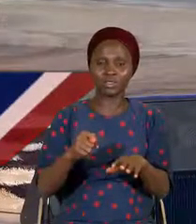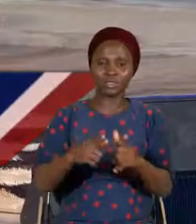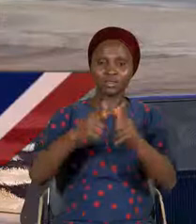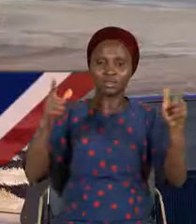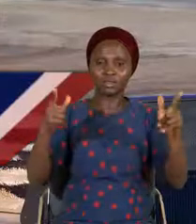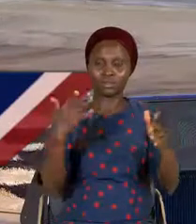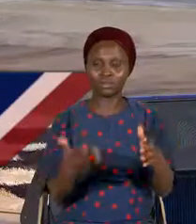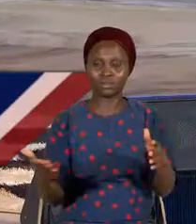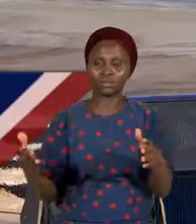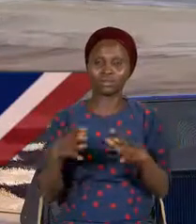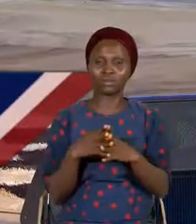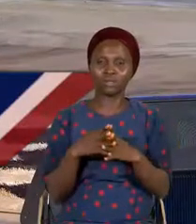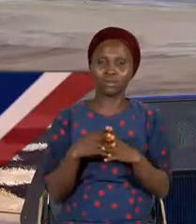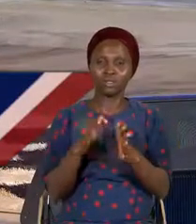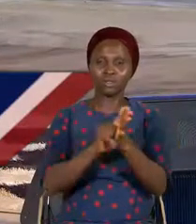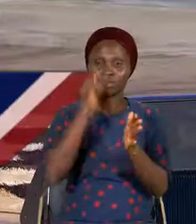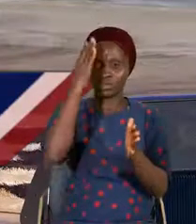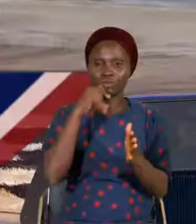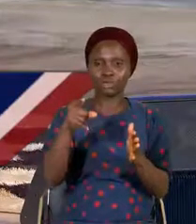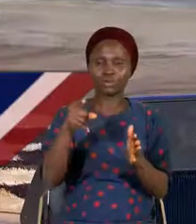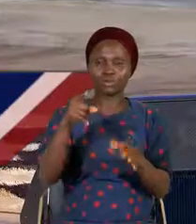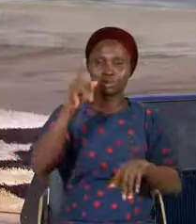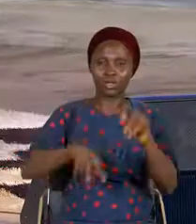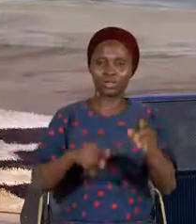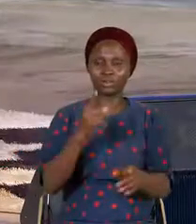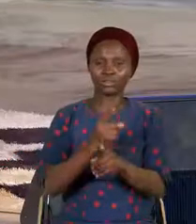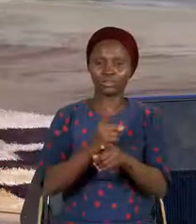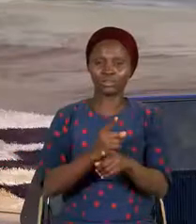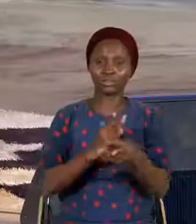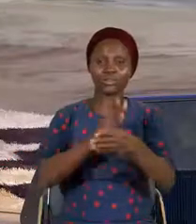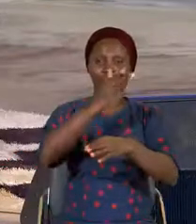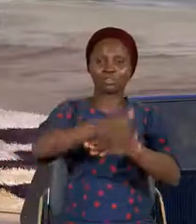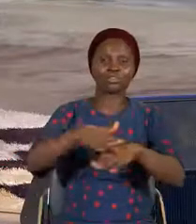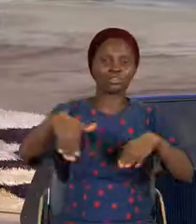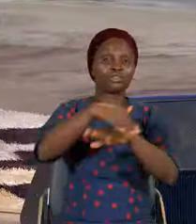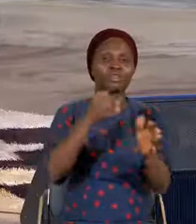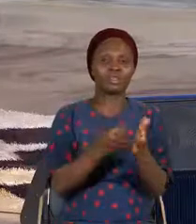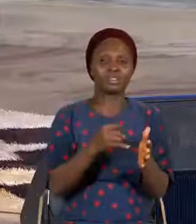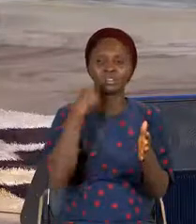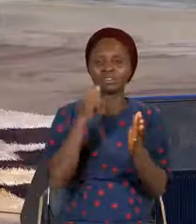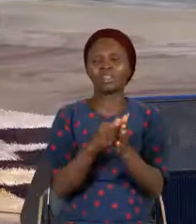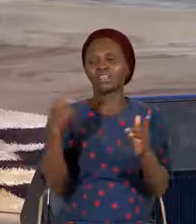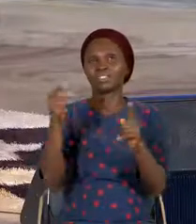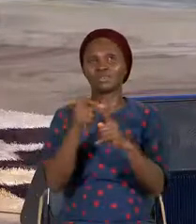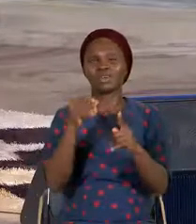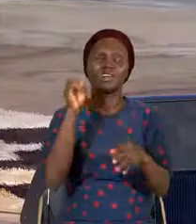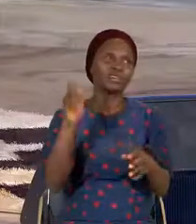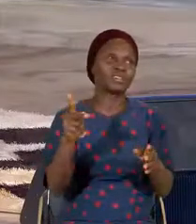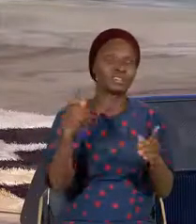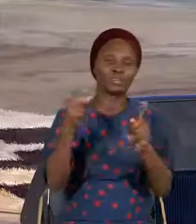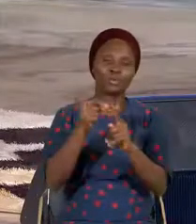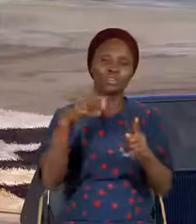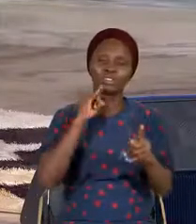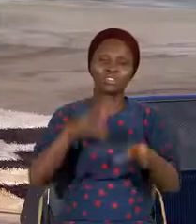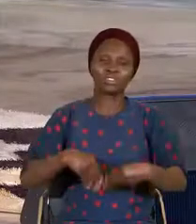sagesse est la chose principale. C'est pourquoi vous n'allez pas juste survoler pour dire, ah oui, à l'un est donné